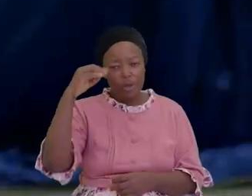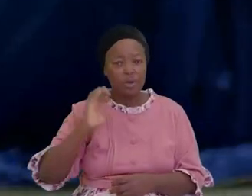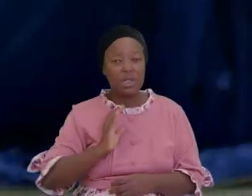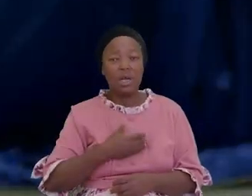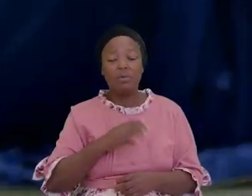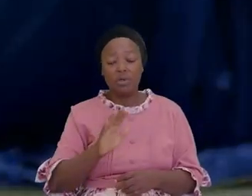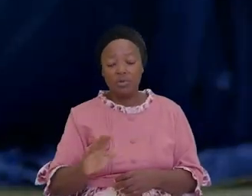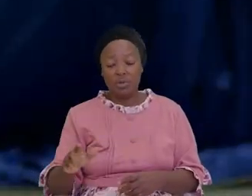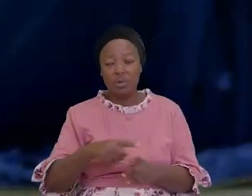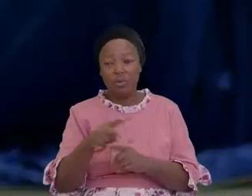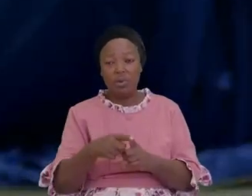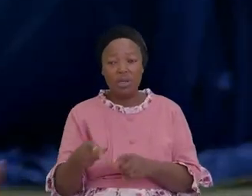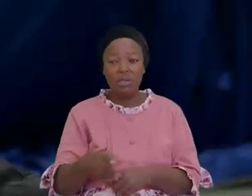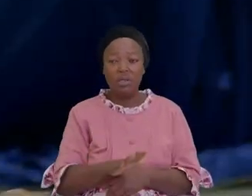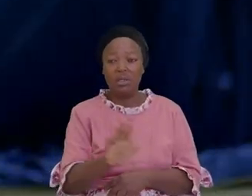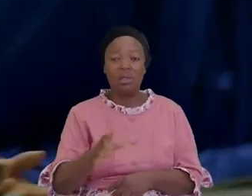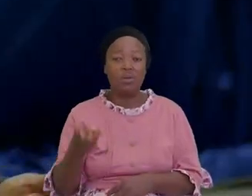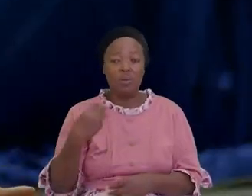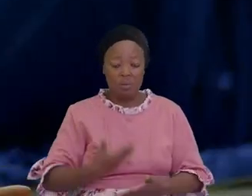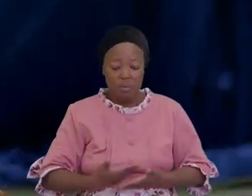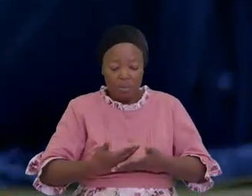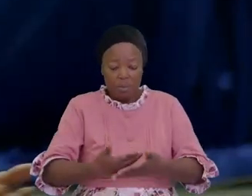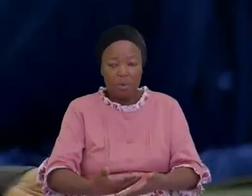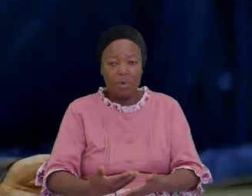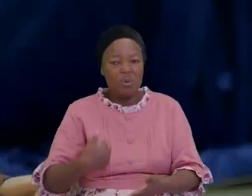Parce que nos enfants, quand ils naissent,